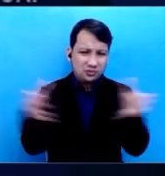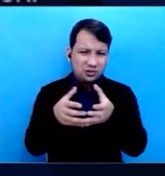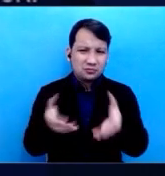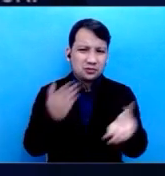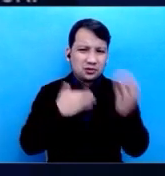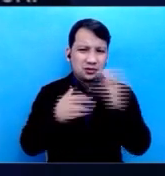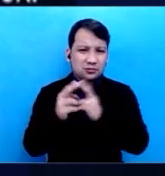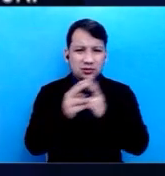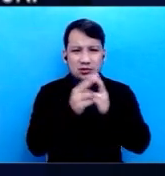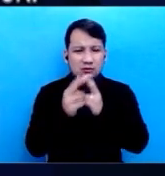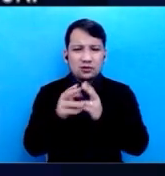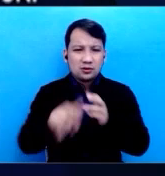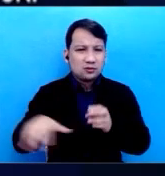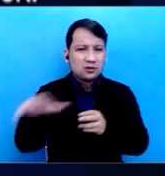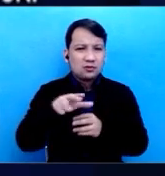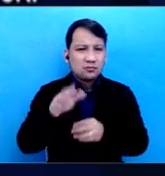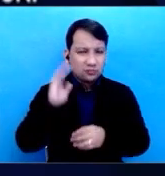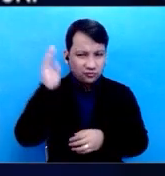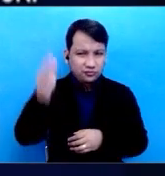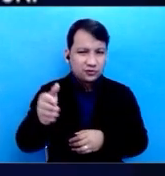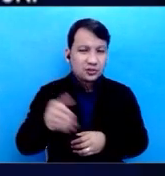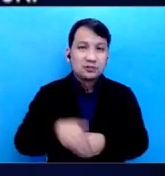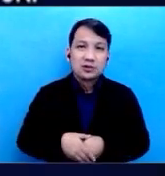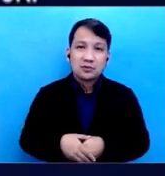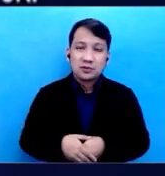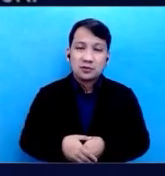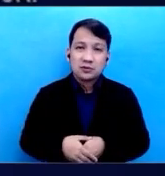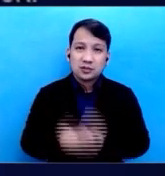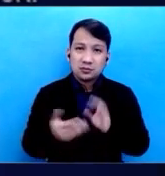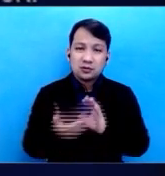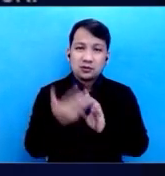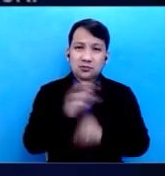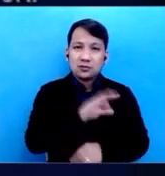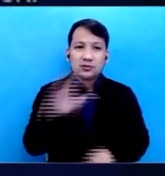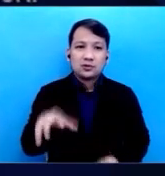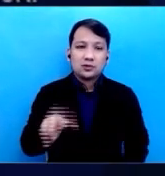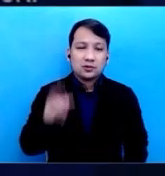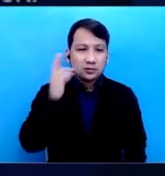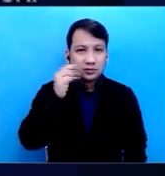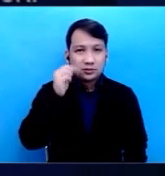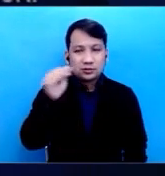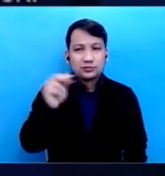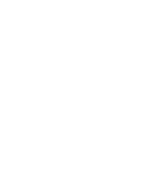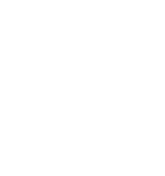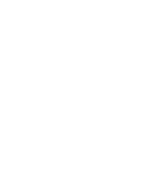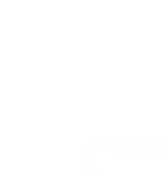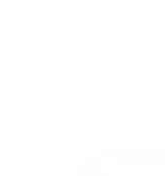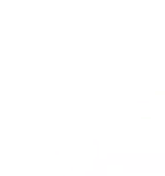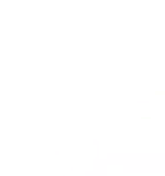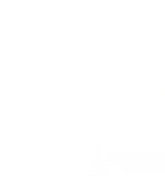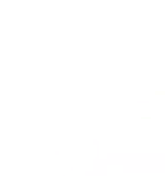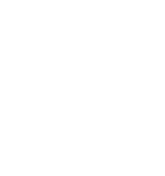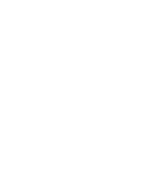lahat para harapin ang bukas. Nagbabalita mula sa frontline. Ryan Ang, News 5.